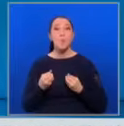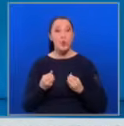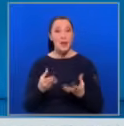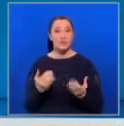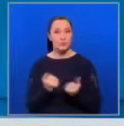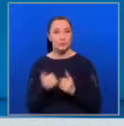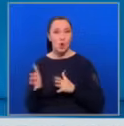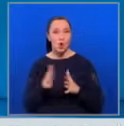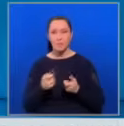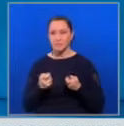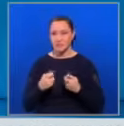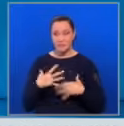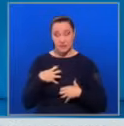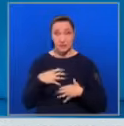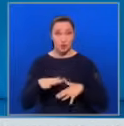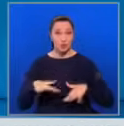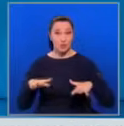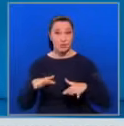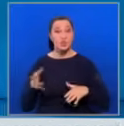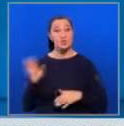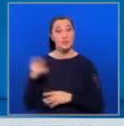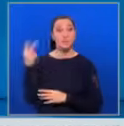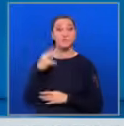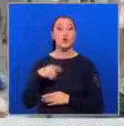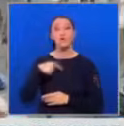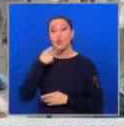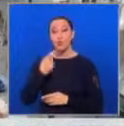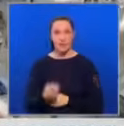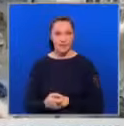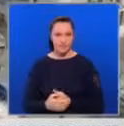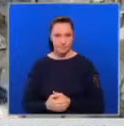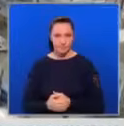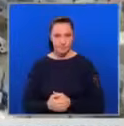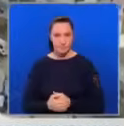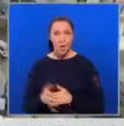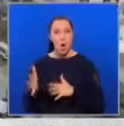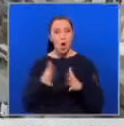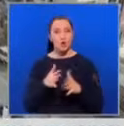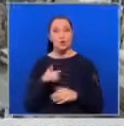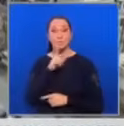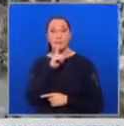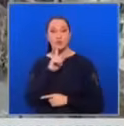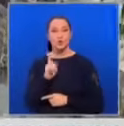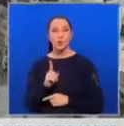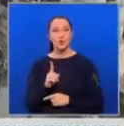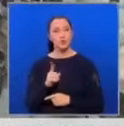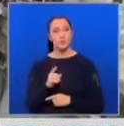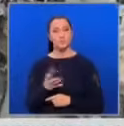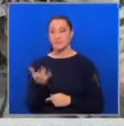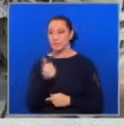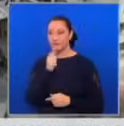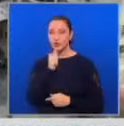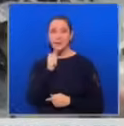и бизнеса са притеснени че ситуацията ще се повтори и догодина жителите на приморско които се водоснабдяват от